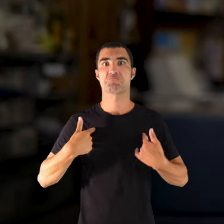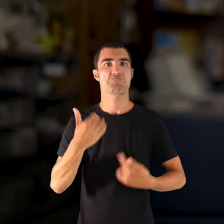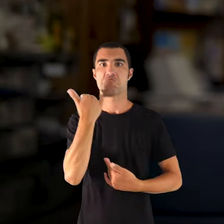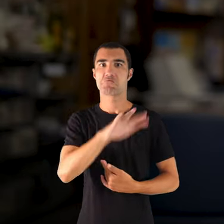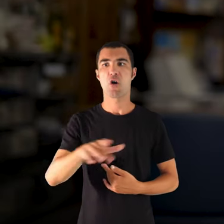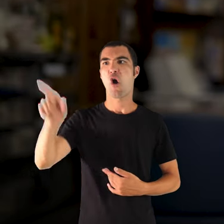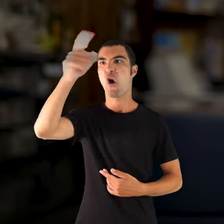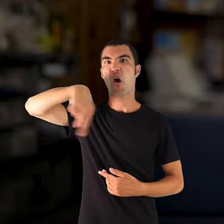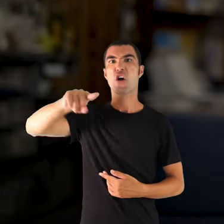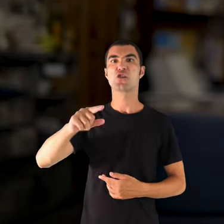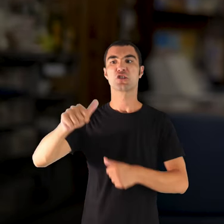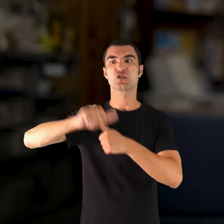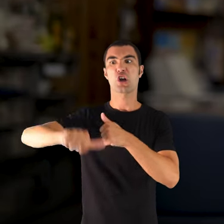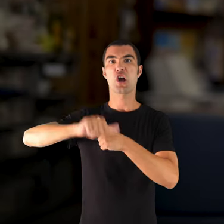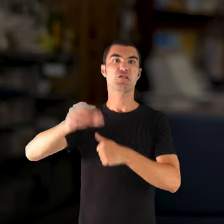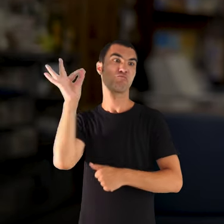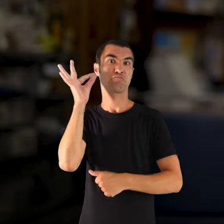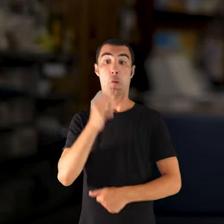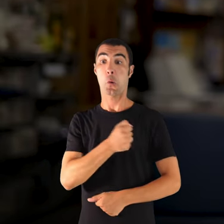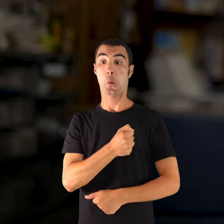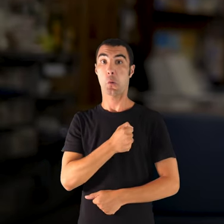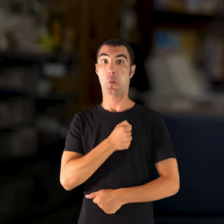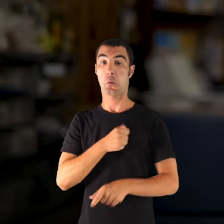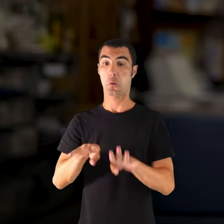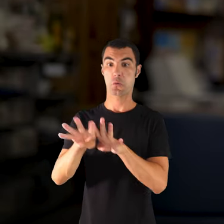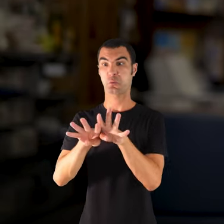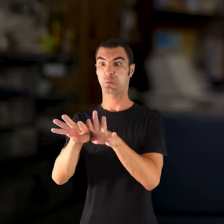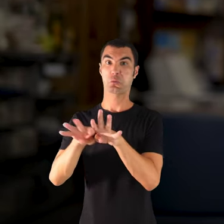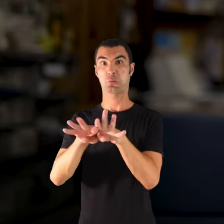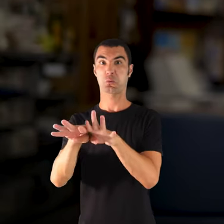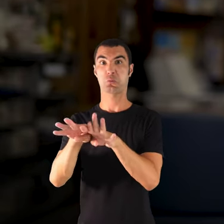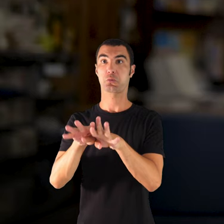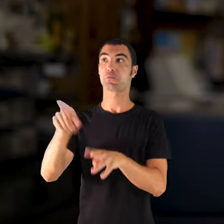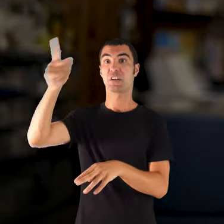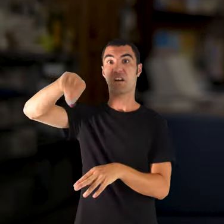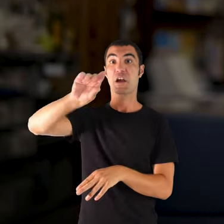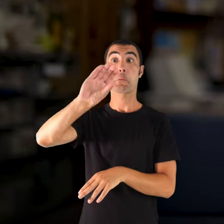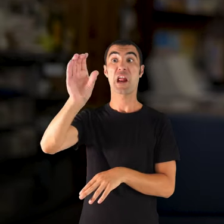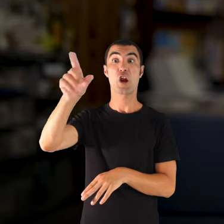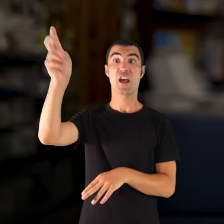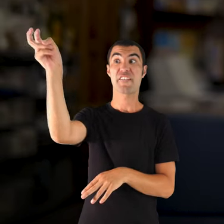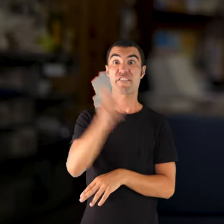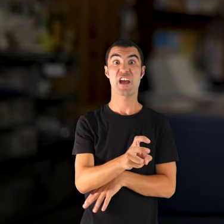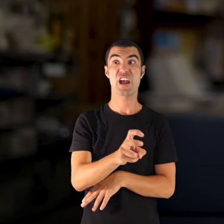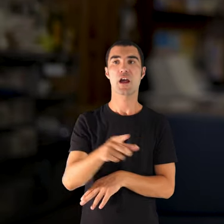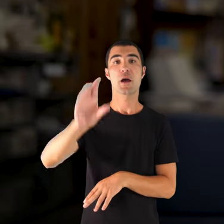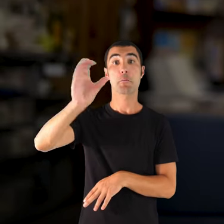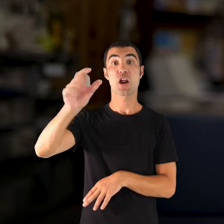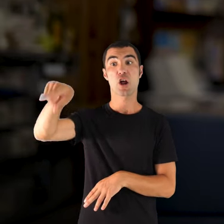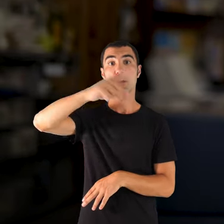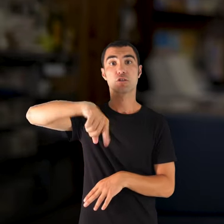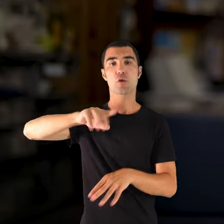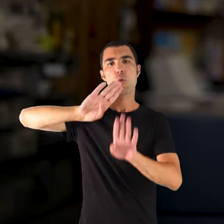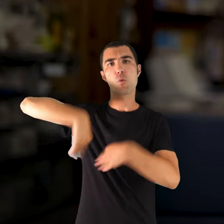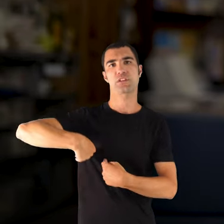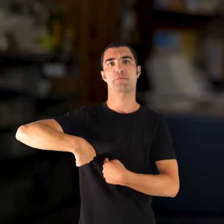Solla van influir molt perquè ells vengueren de Menorca i com Menorca va ser el darrer bastidor que se van rendir a